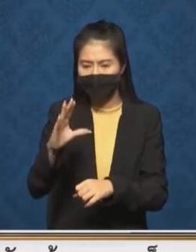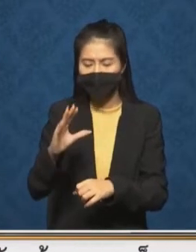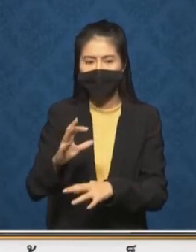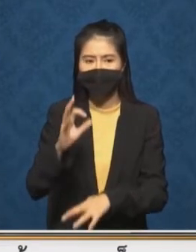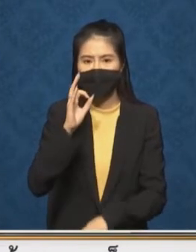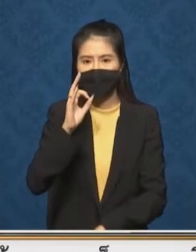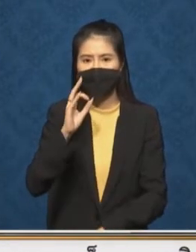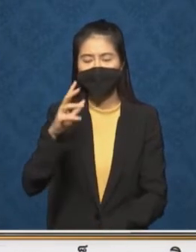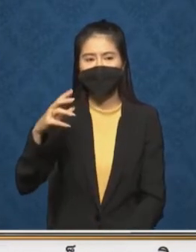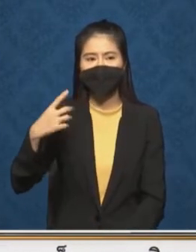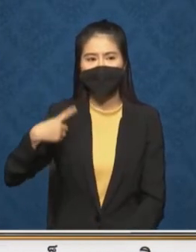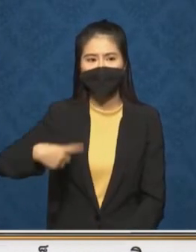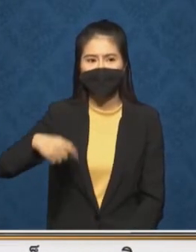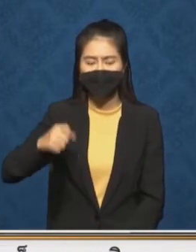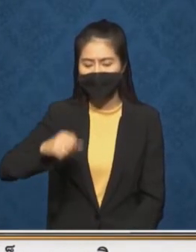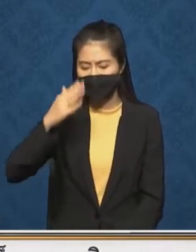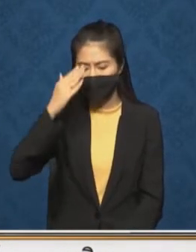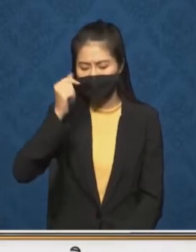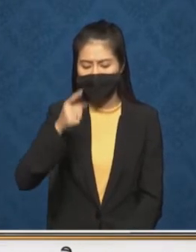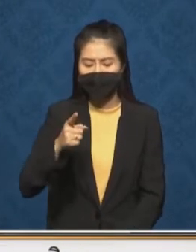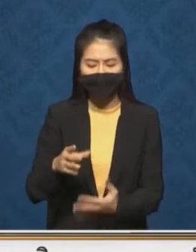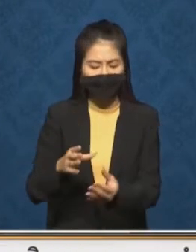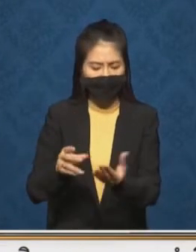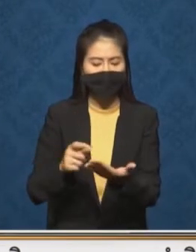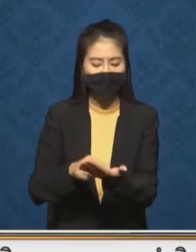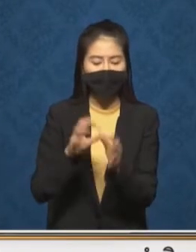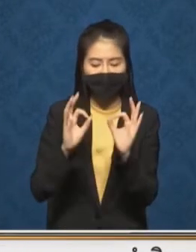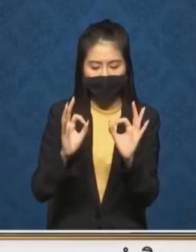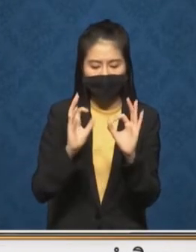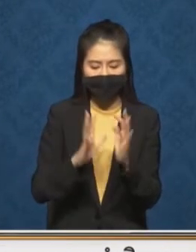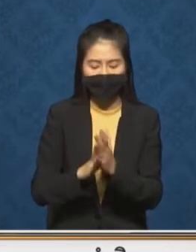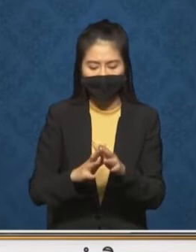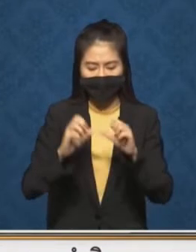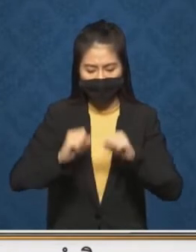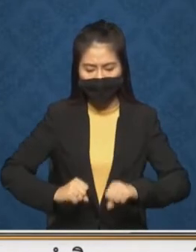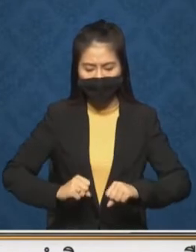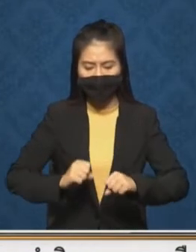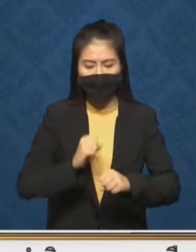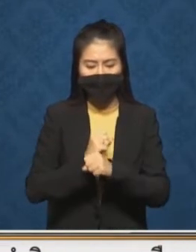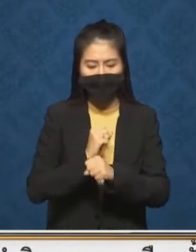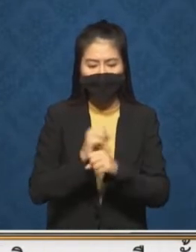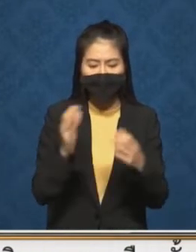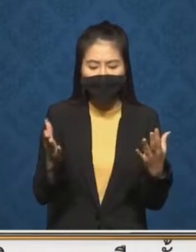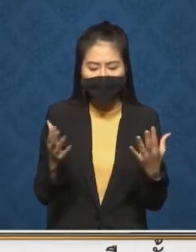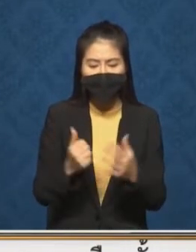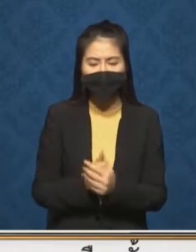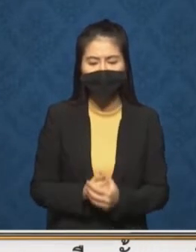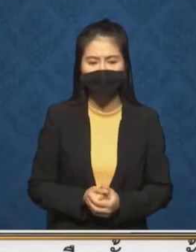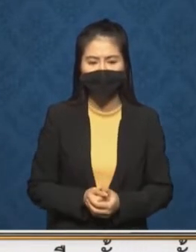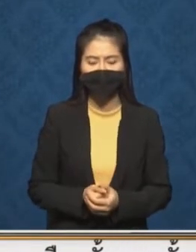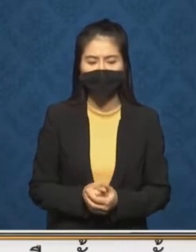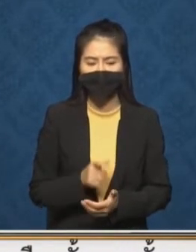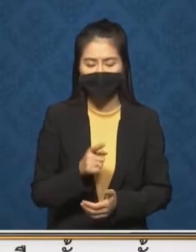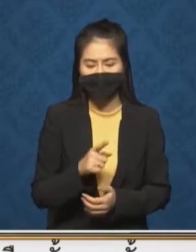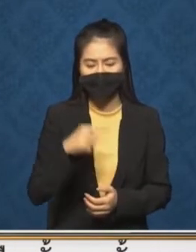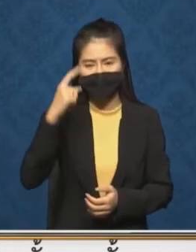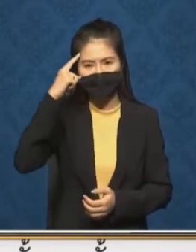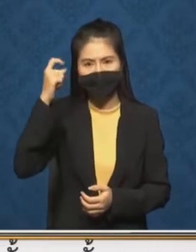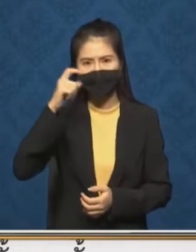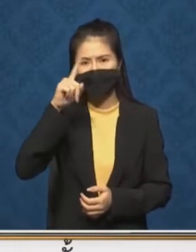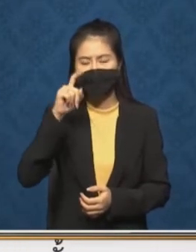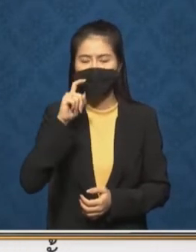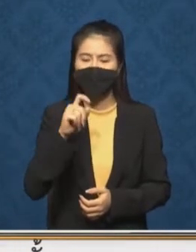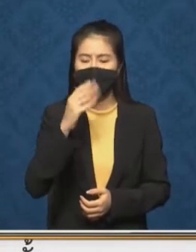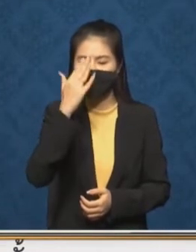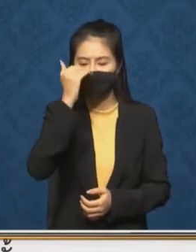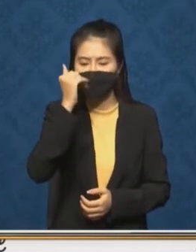ี่พอ ทำไมรับกฏีไว้พิจารณา แล้พี่ภาคศาได้คัตรงนี้ผมติดใจนะ ทำไมจะเปอย่าง